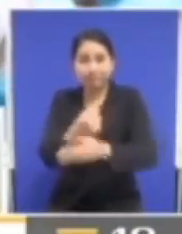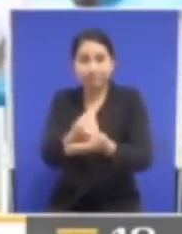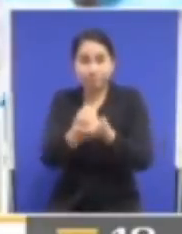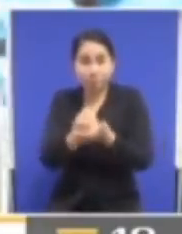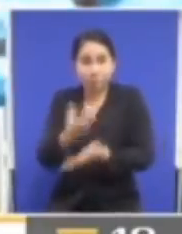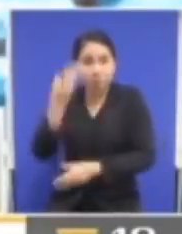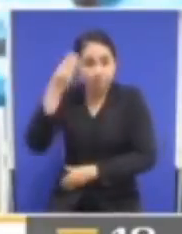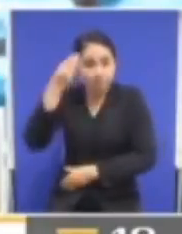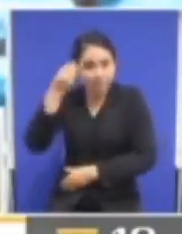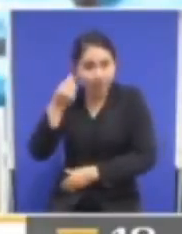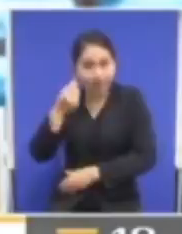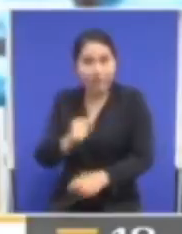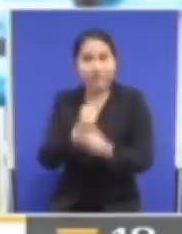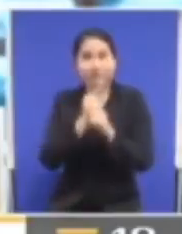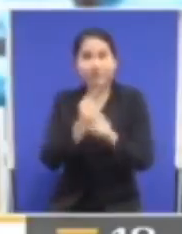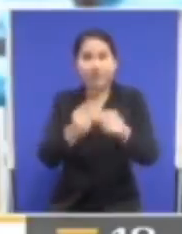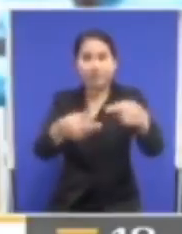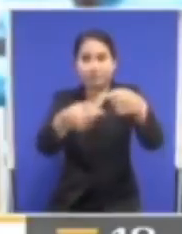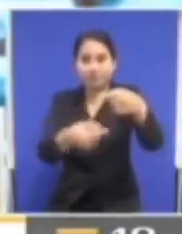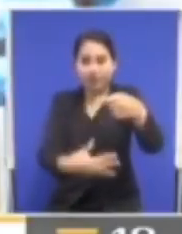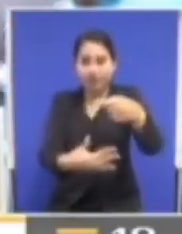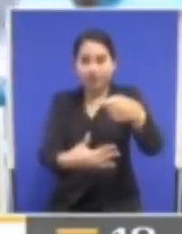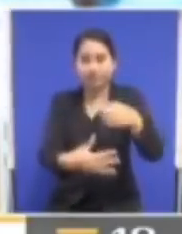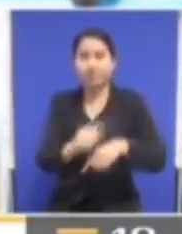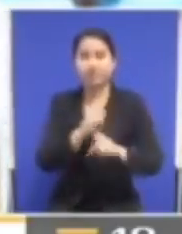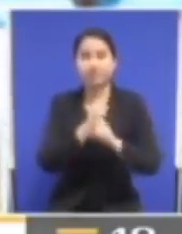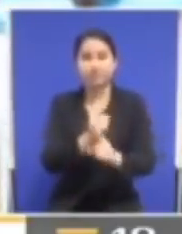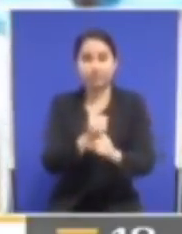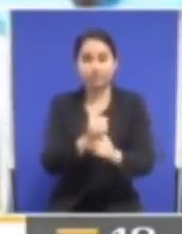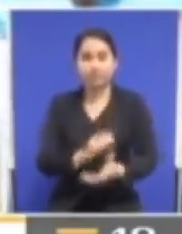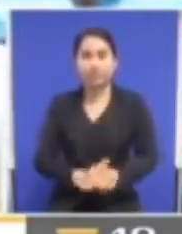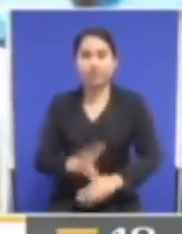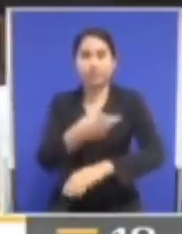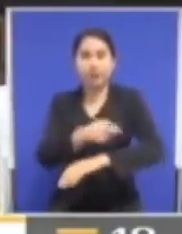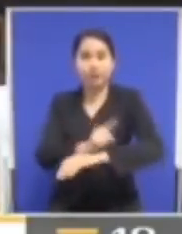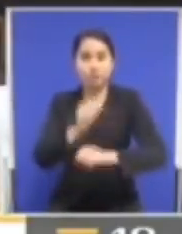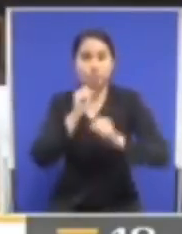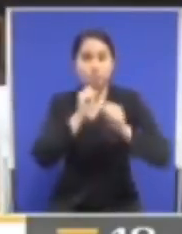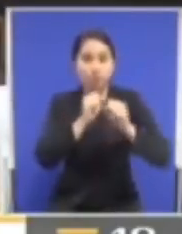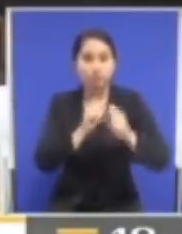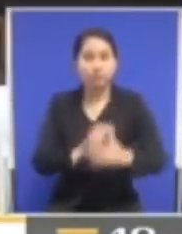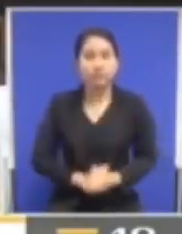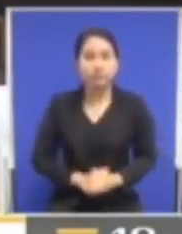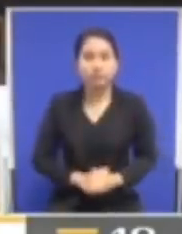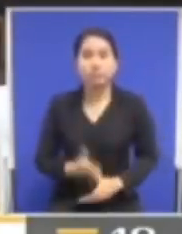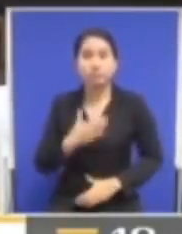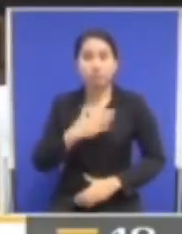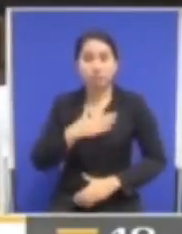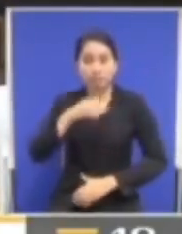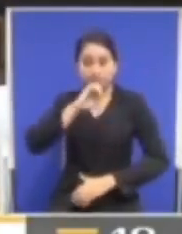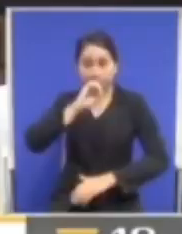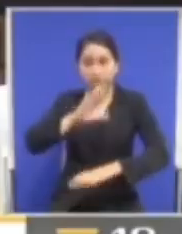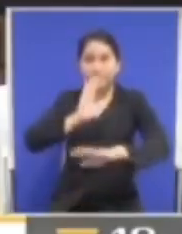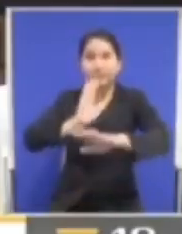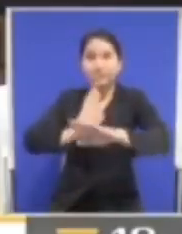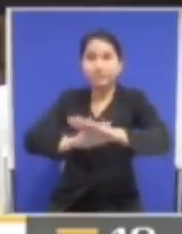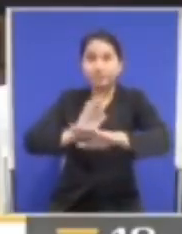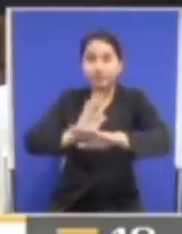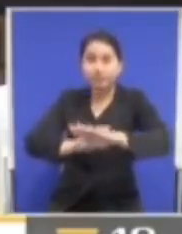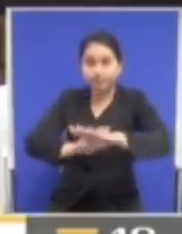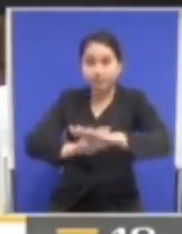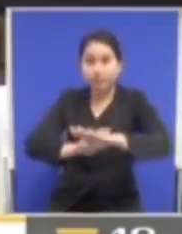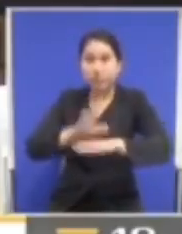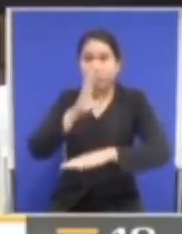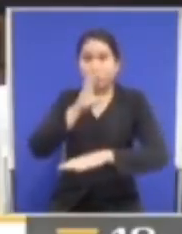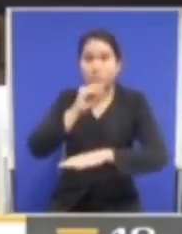าโดยใช้ข้อบังคับผมประท้วงท่านประธานว่า ผมเพียงแต่บอกว่าผมได้เตือนว่ามันจะนอกประเด็นไปเพราะ